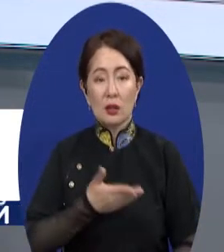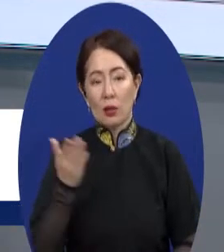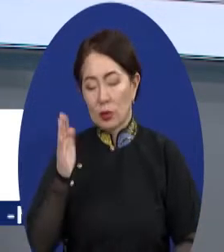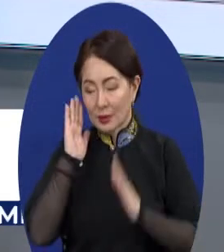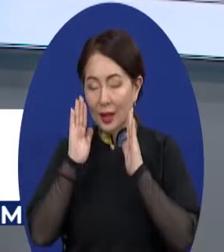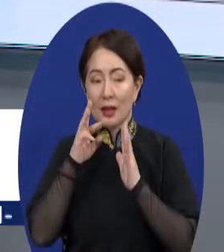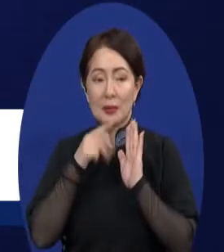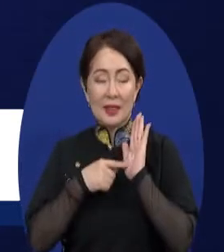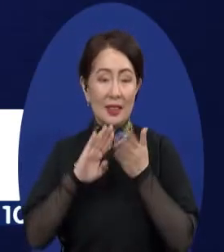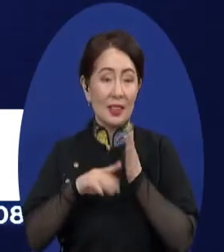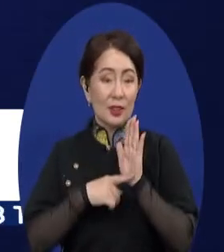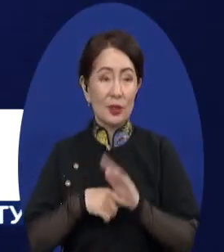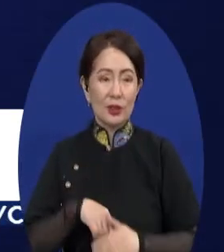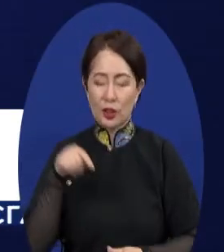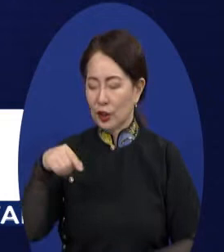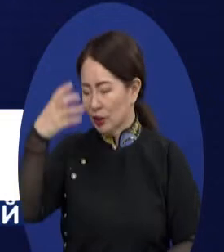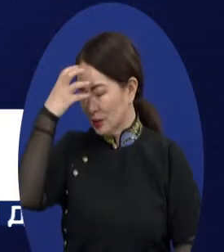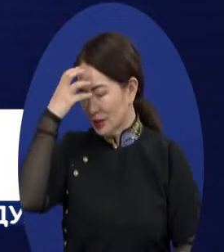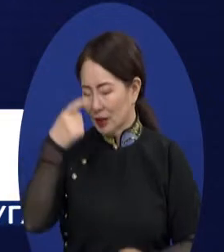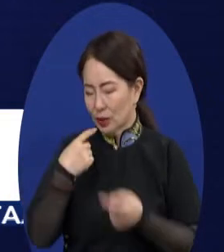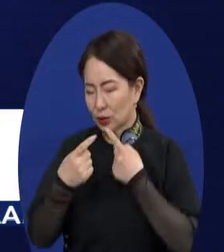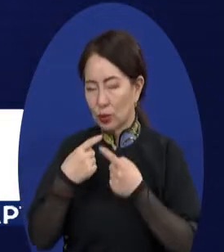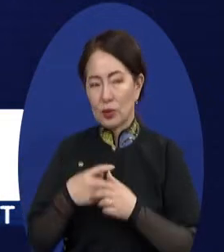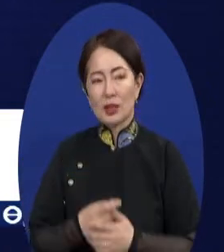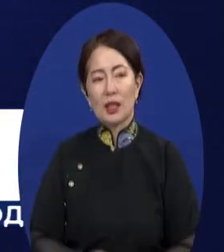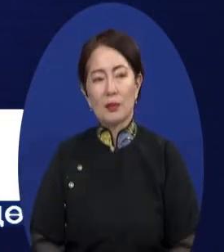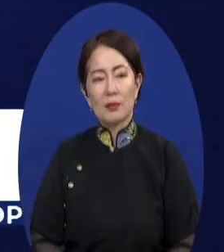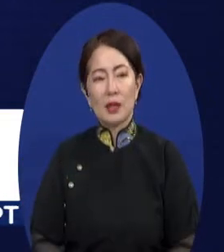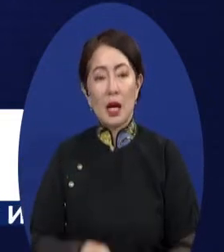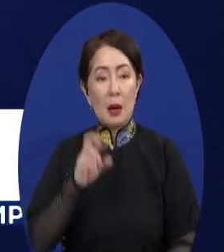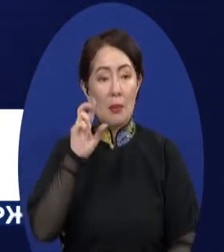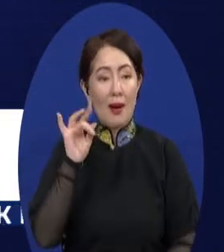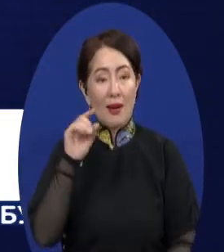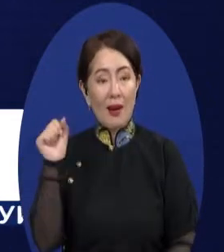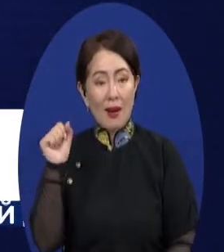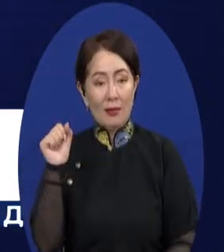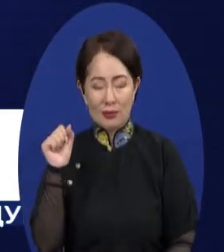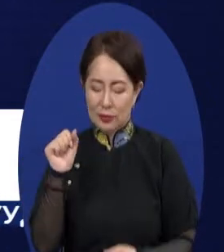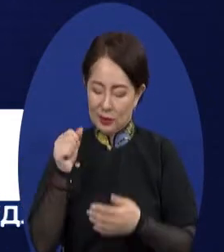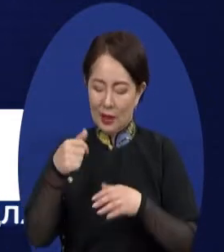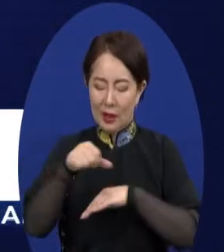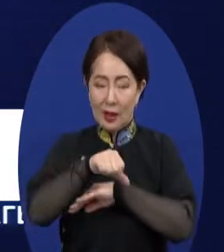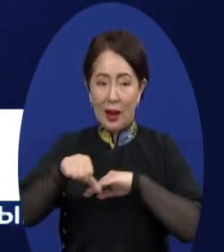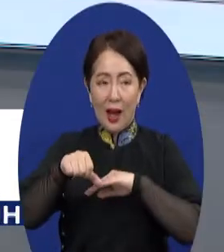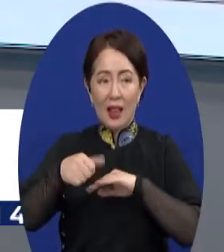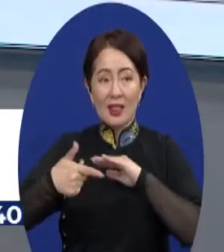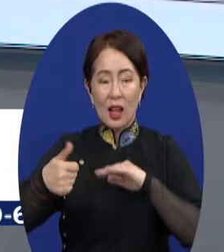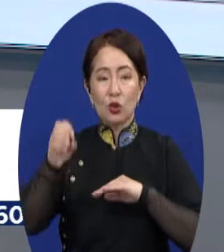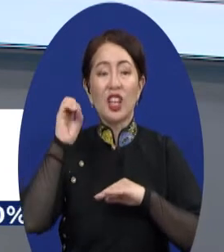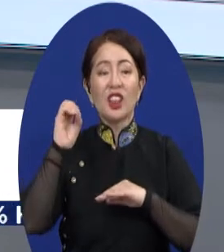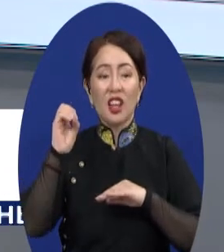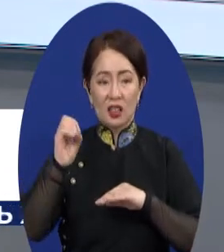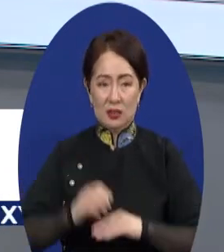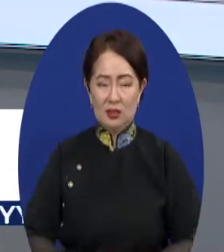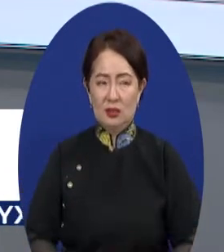татсан мэдээг танилцуулъя. За өнөөдрийн засгийн газрын хуралдаанаар тодорхой бараа бүтээгдэхүүний бол гайлийн татварыг тэглэхээр боллоо. За манай улсын хувьд